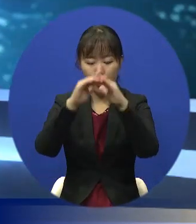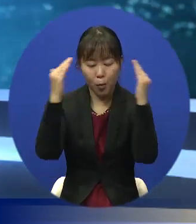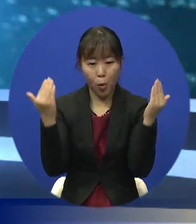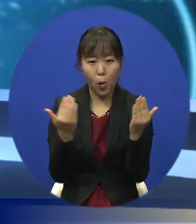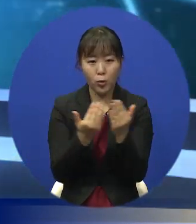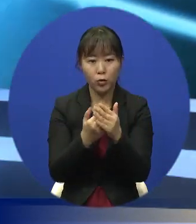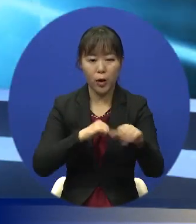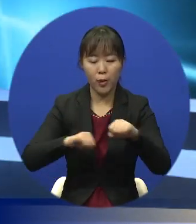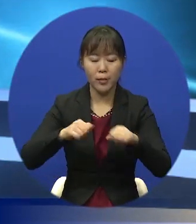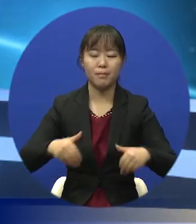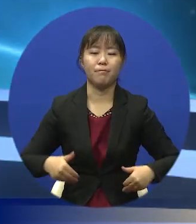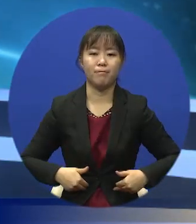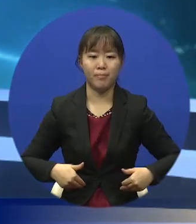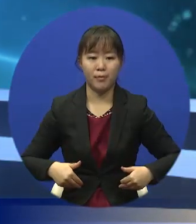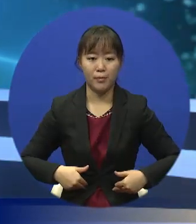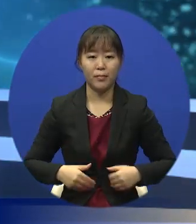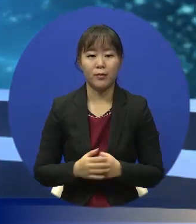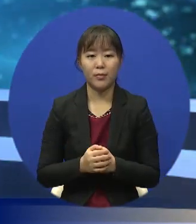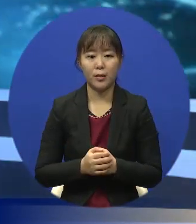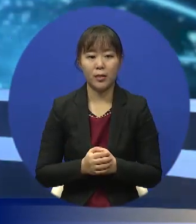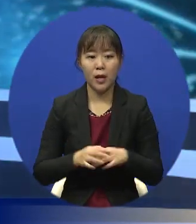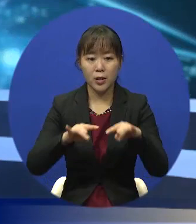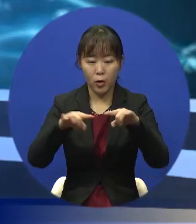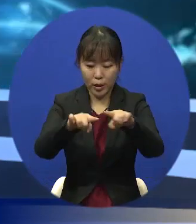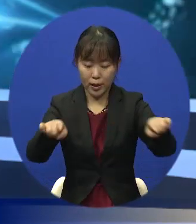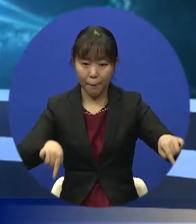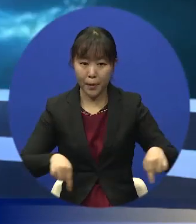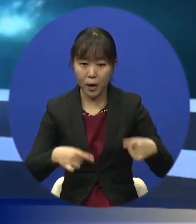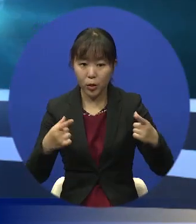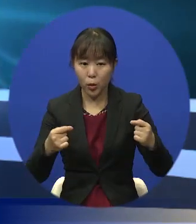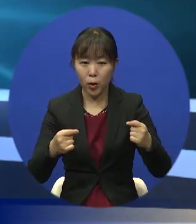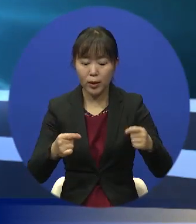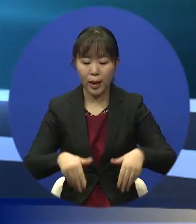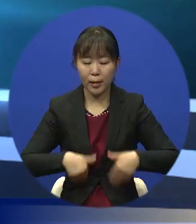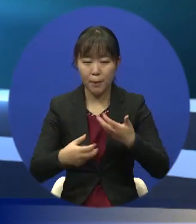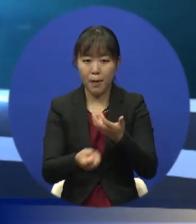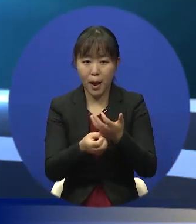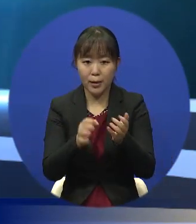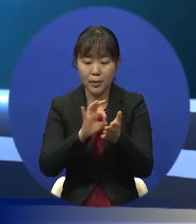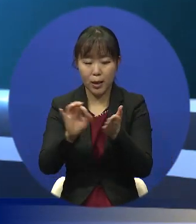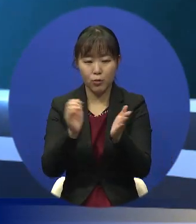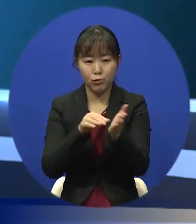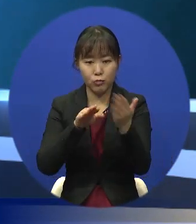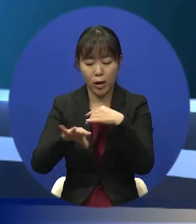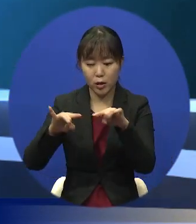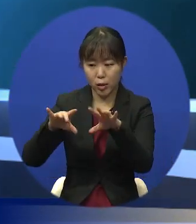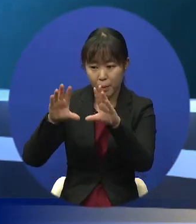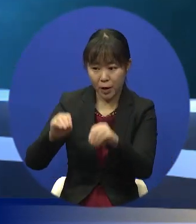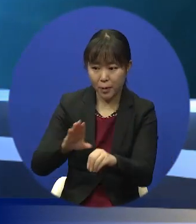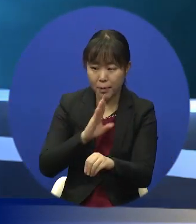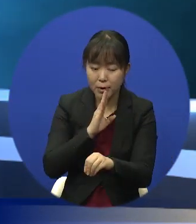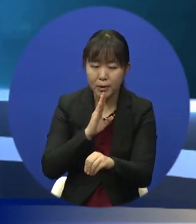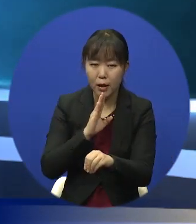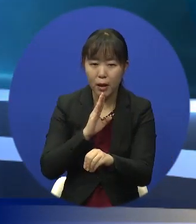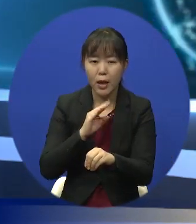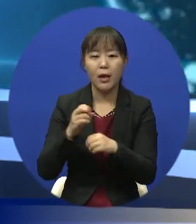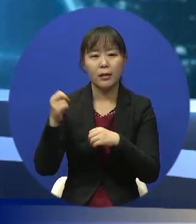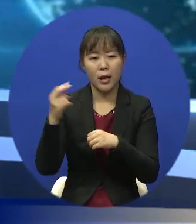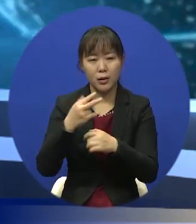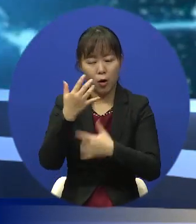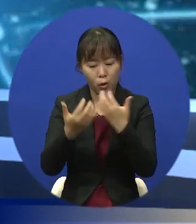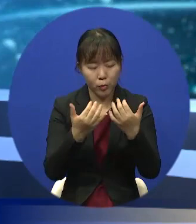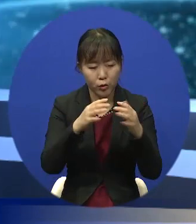예방에 앞장서야겠습니다. 전기장판 등 난방용품을 이용한 뒤에는 전원이 꺼져 있는지 꺼진 불도 다시 보는